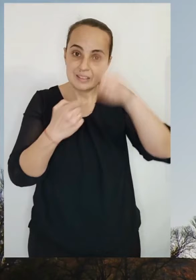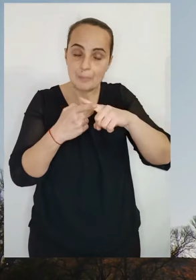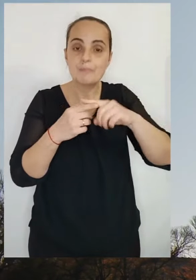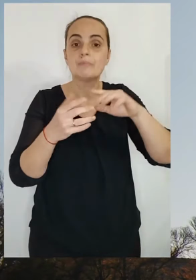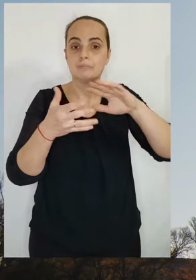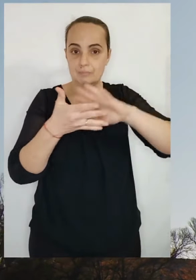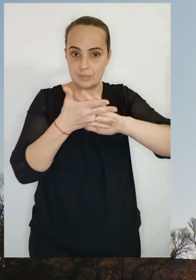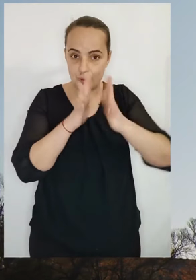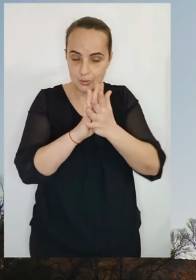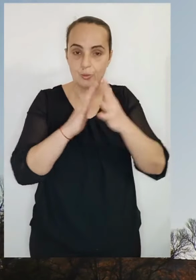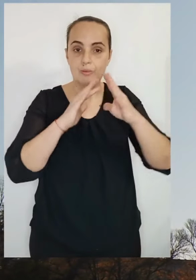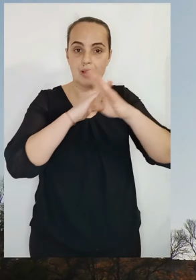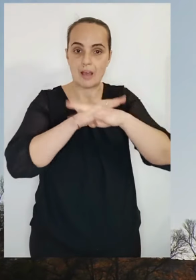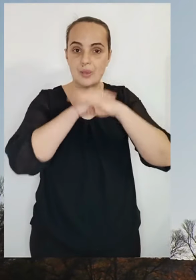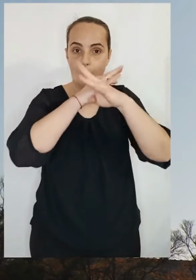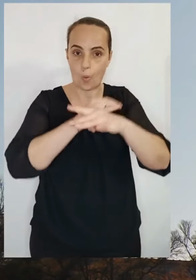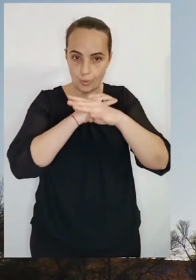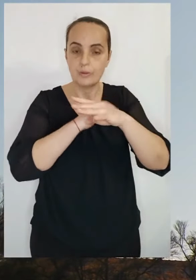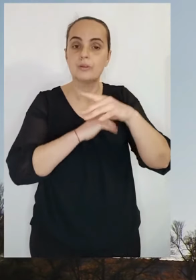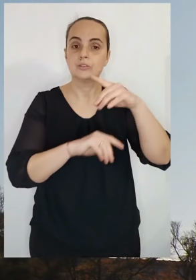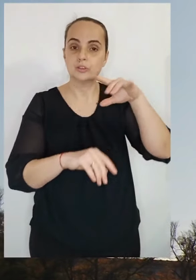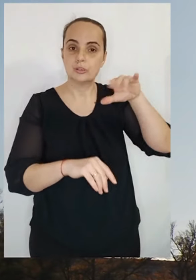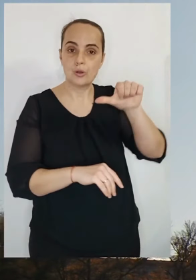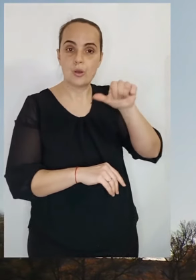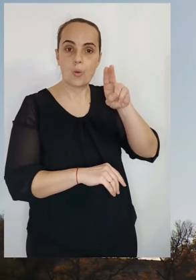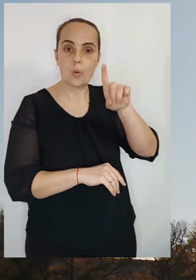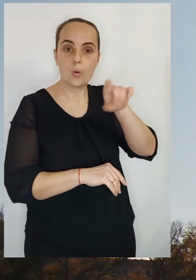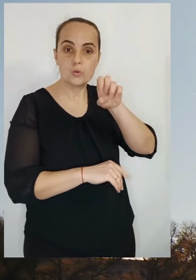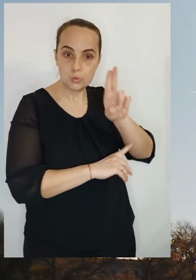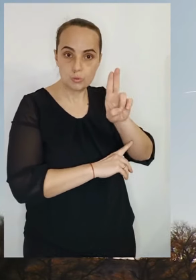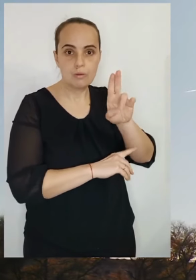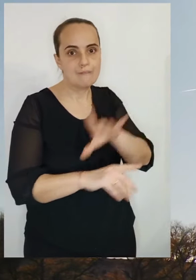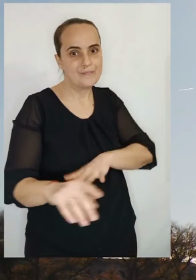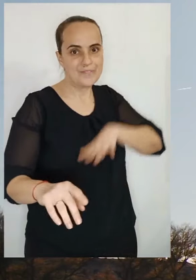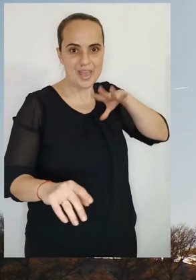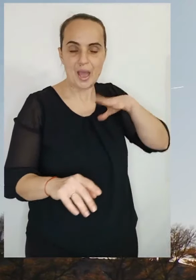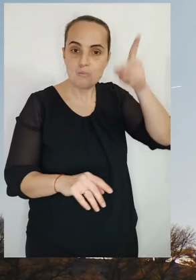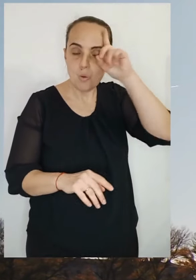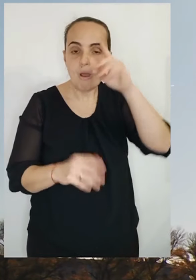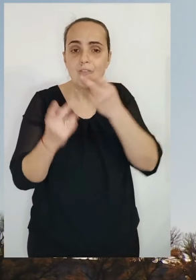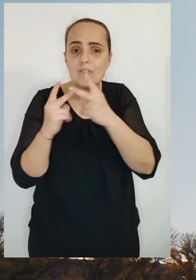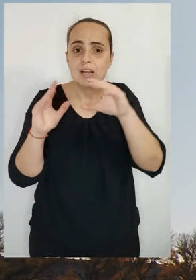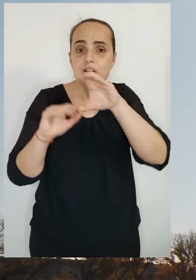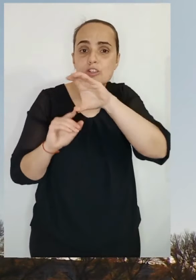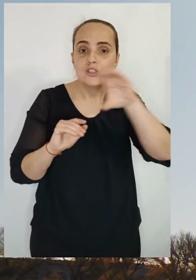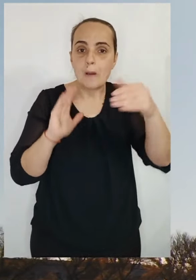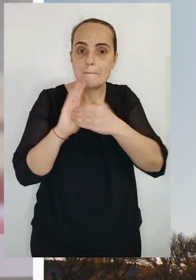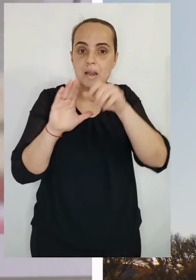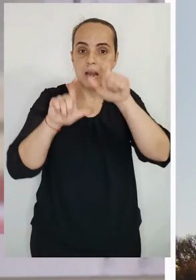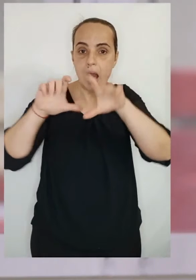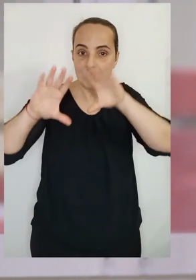nautique avignonnaise, donc l'Aviron, avec Jérémy Azou. Voilà, c'est une grande fierté pour nous, parce que je pense que c'est pas toutes les villes de 100 000